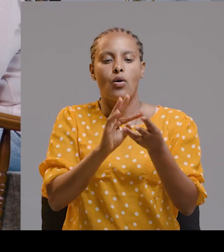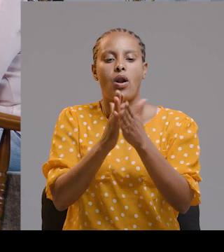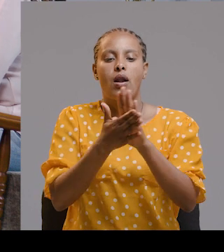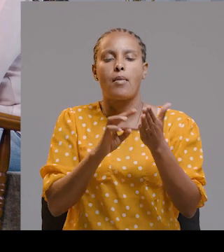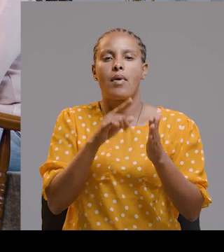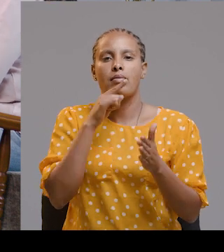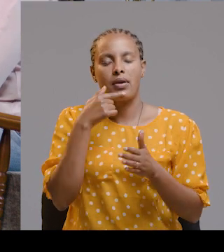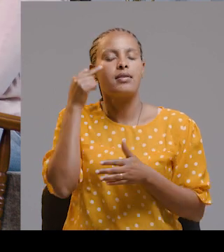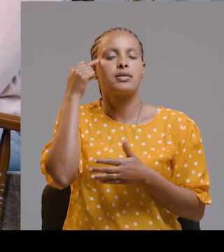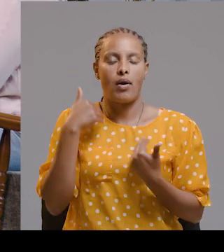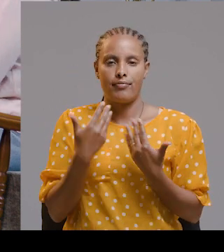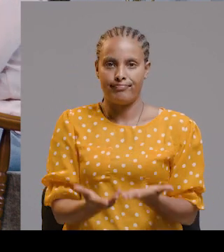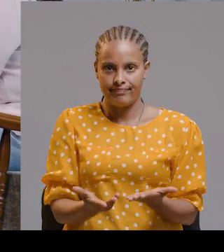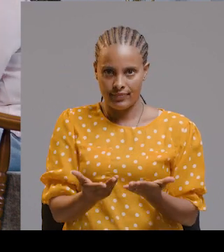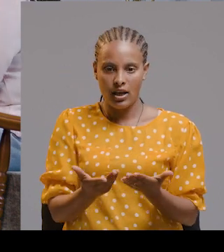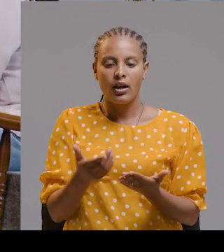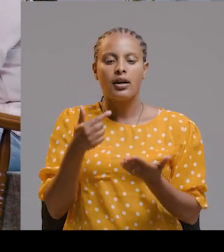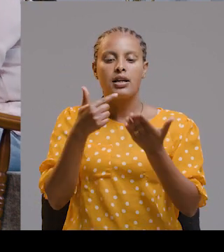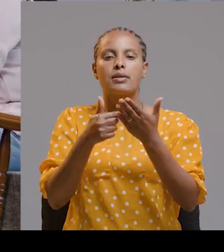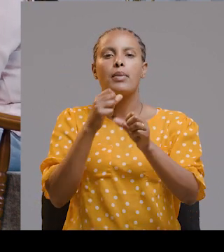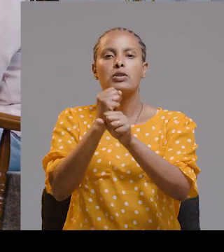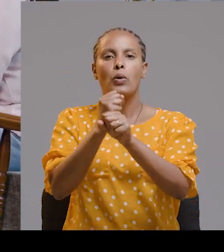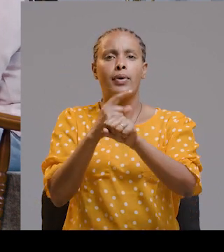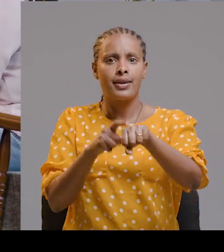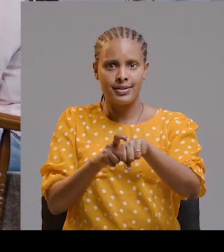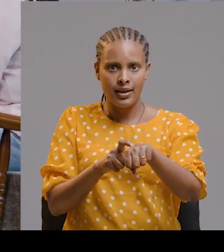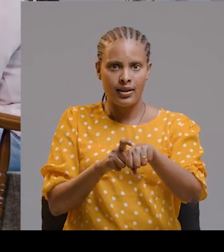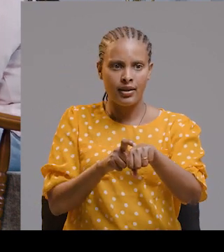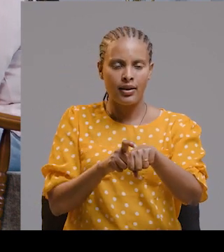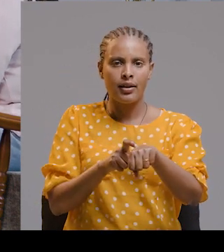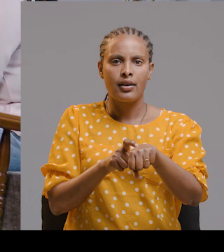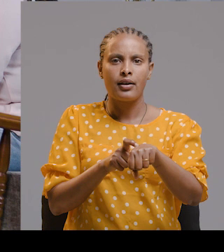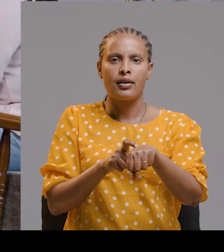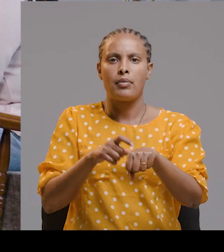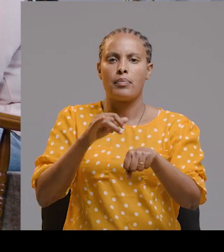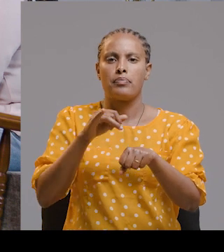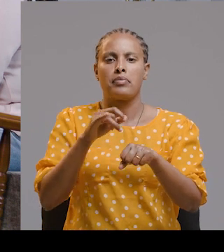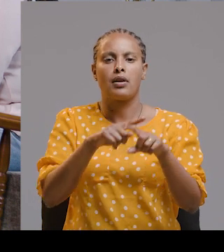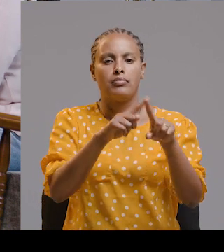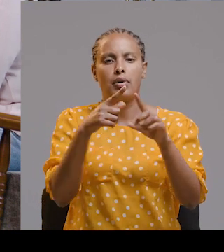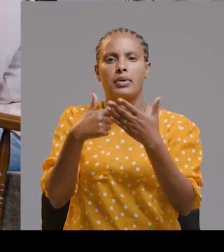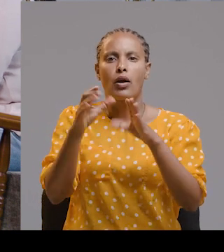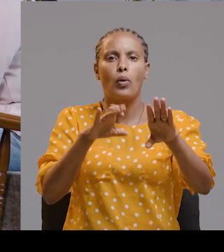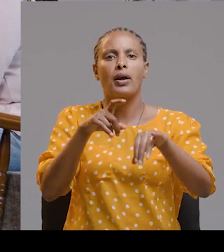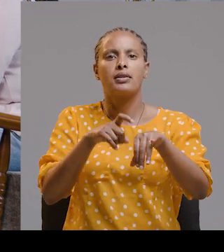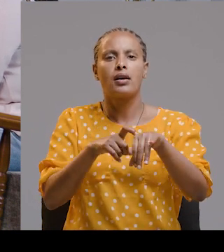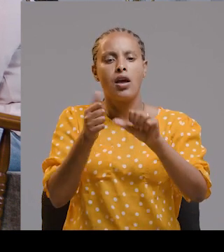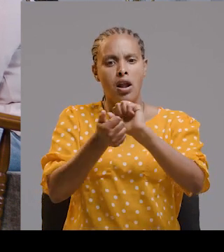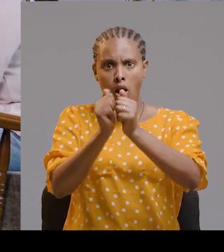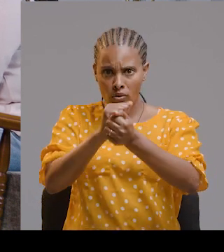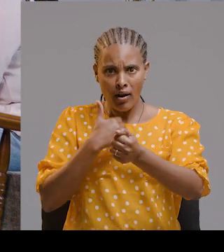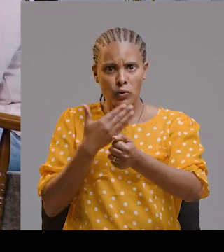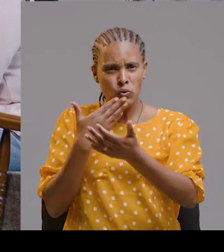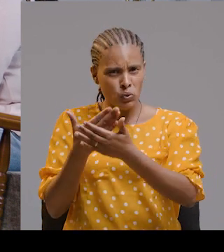عالم ياسوال النزين بمتاركو النزين سالفتوش بمتاركو باتكزين لو لوت او